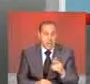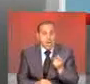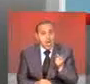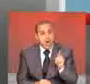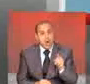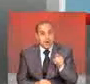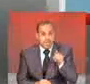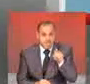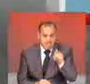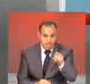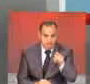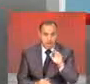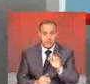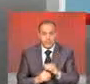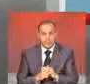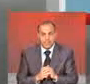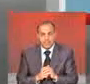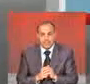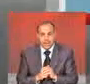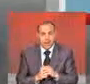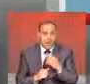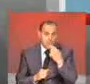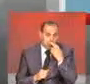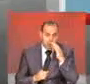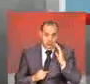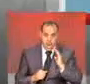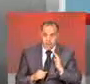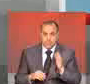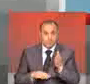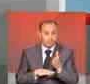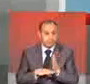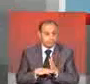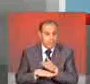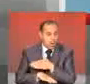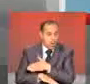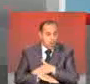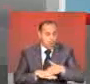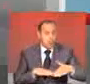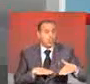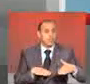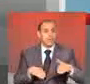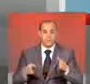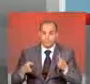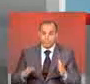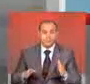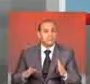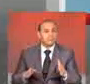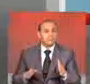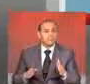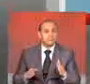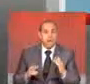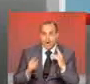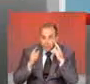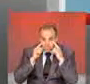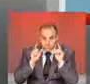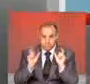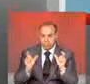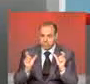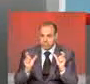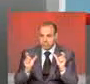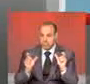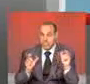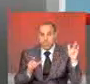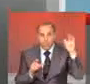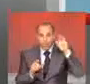هو تواجد الأمني والعسكري الكثيف على مستوى معبر جدير الحدودي مع القيام بدوريات استطلاعية